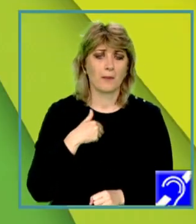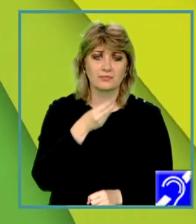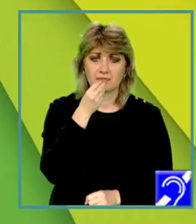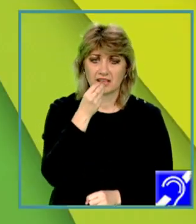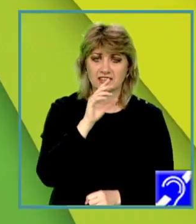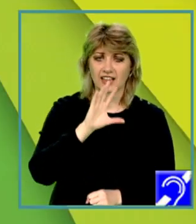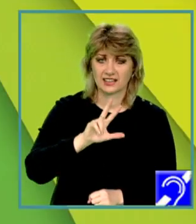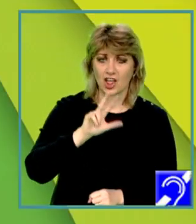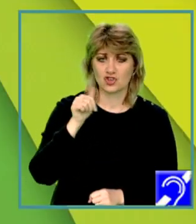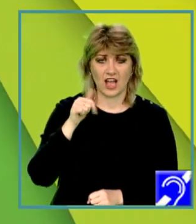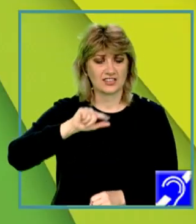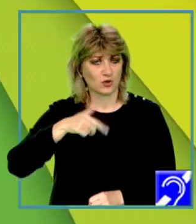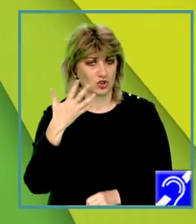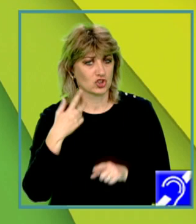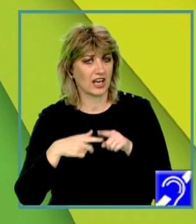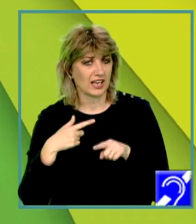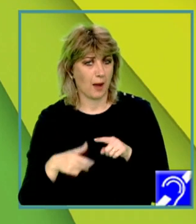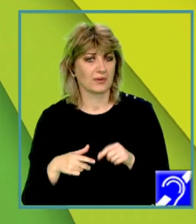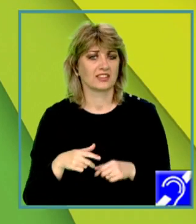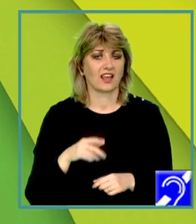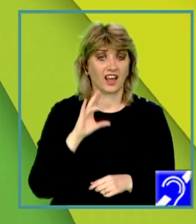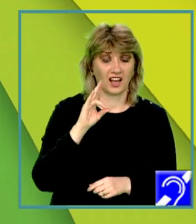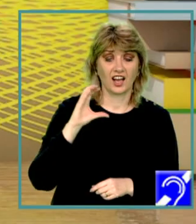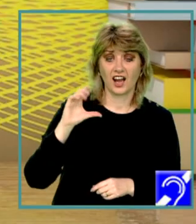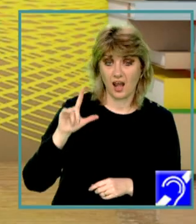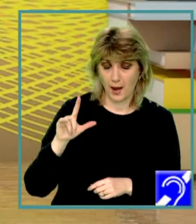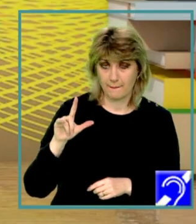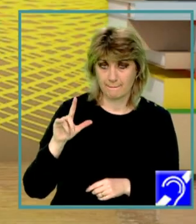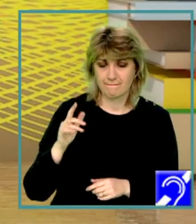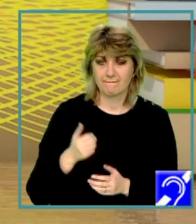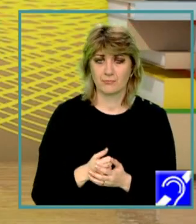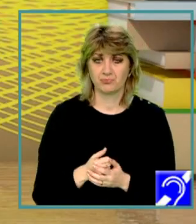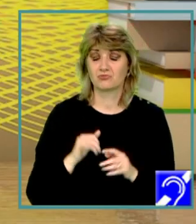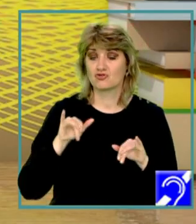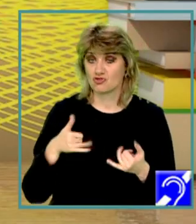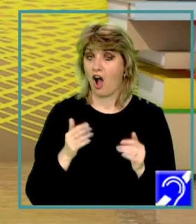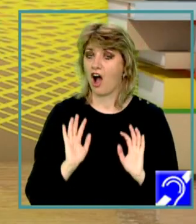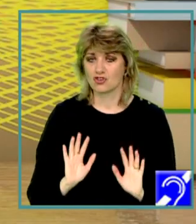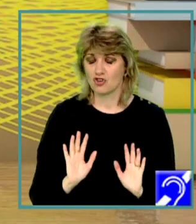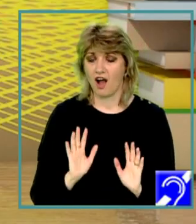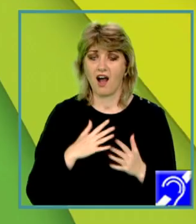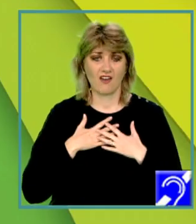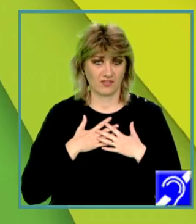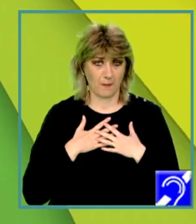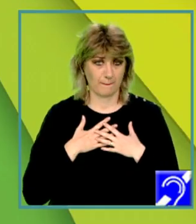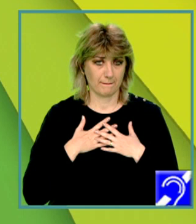36,5 g de acid clorhidric și astfel avem